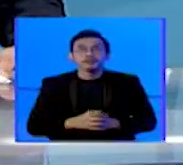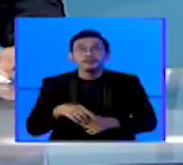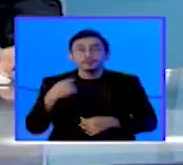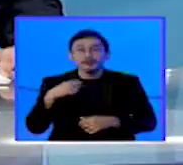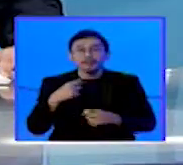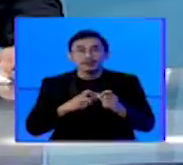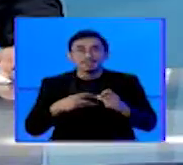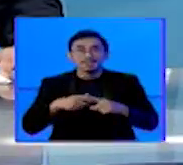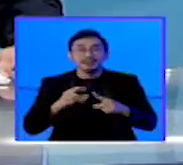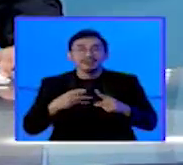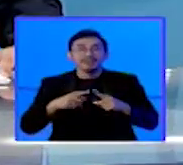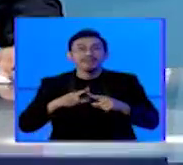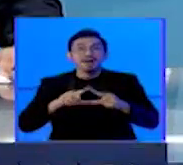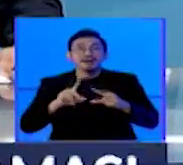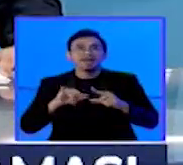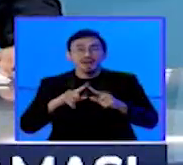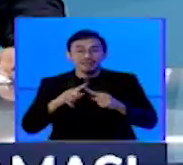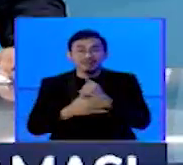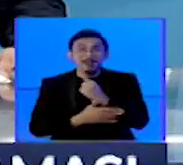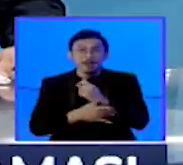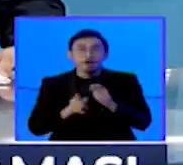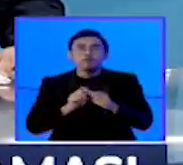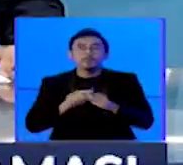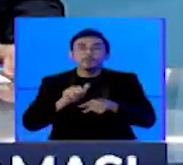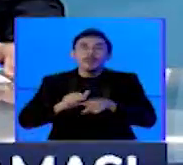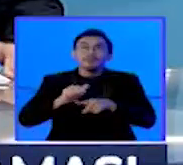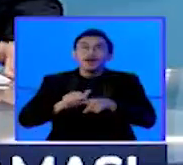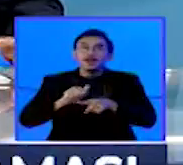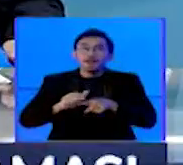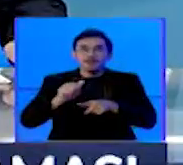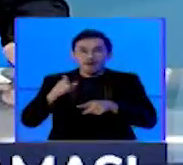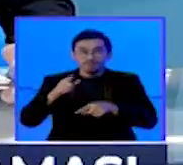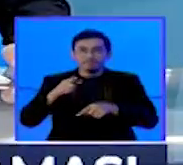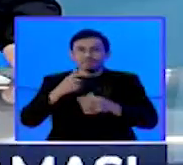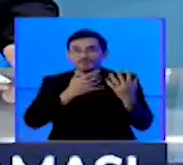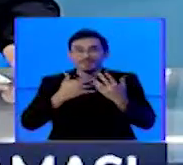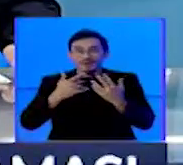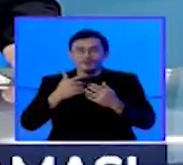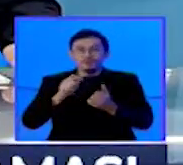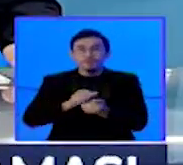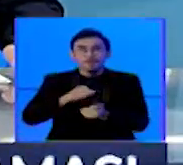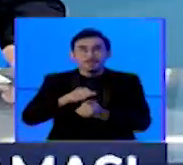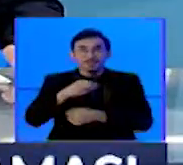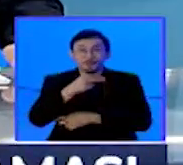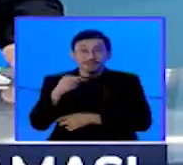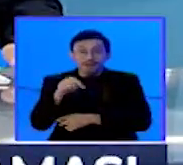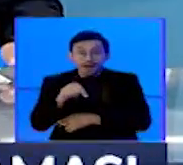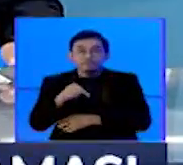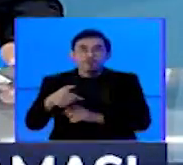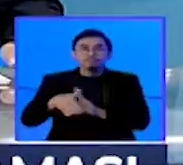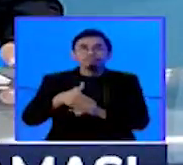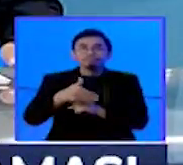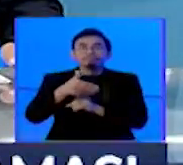Pemirsa, Kementerian Sekretariat Negara menggelar geladi bersih detik-detik peringatan proklamasi Republik Indonesia dan pengibaran bendera pusaka di